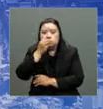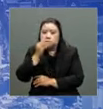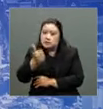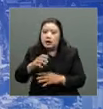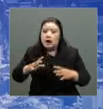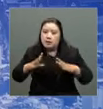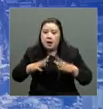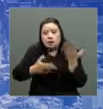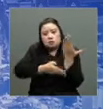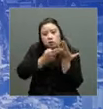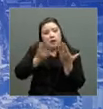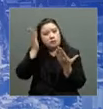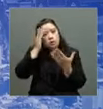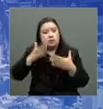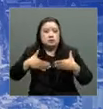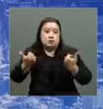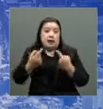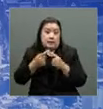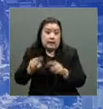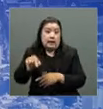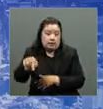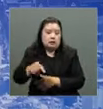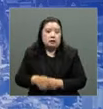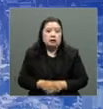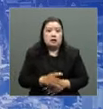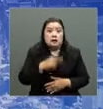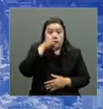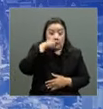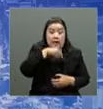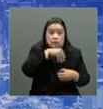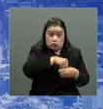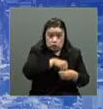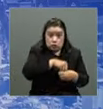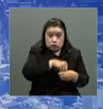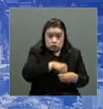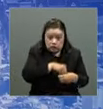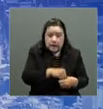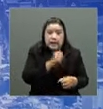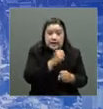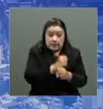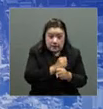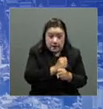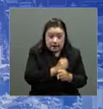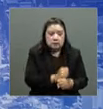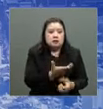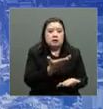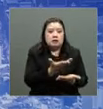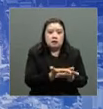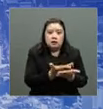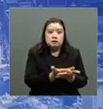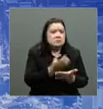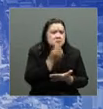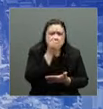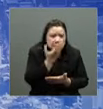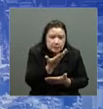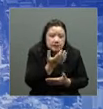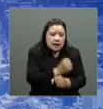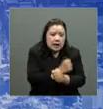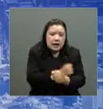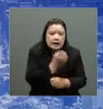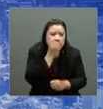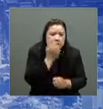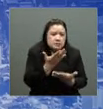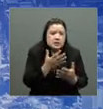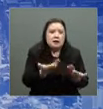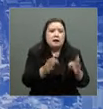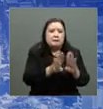งแรมแต่ในขณะเดียวกันคนที่อยู่ในประเทศหาเช้ากินค่ำบางคนไม่มีเงินที่จะกินข้าวกลับไม่ได้รับการ